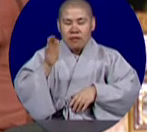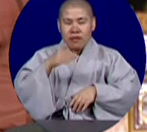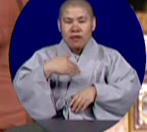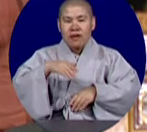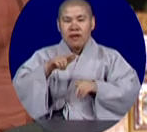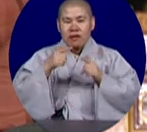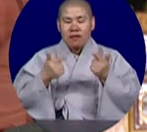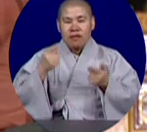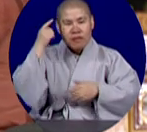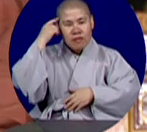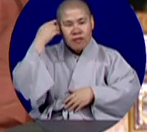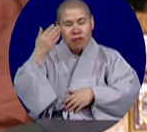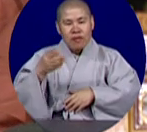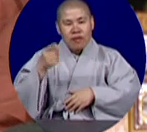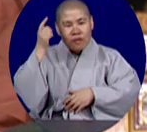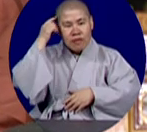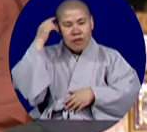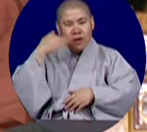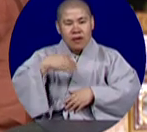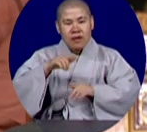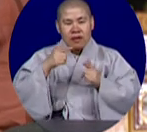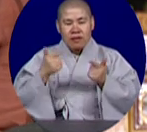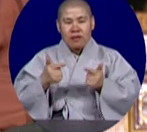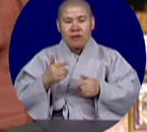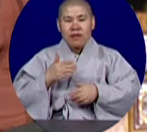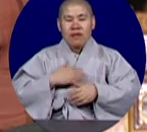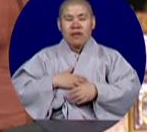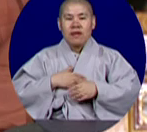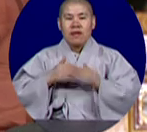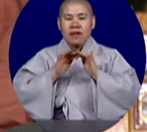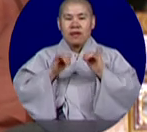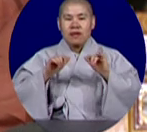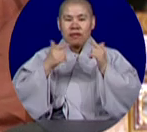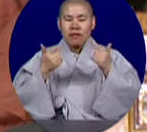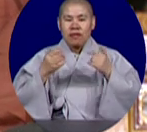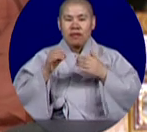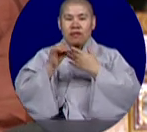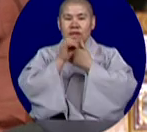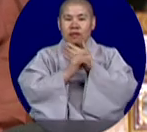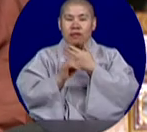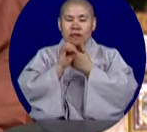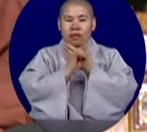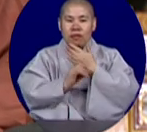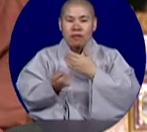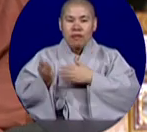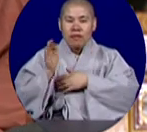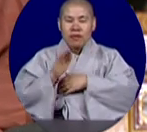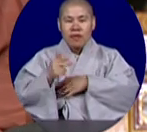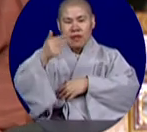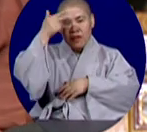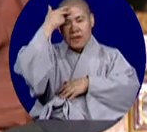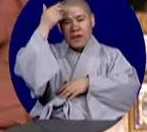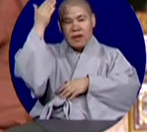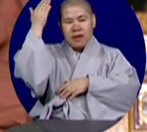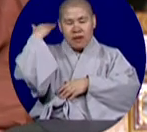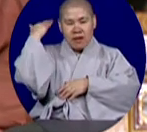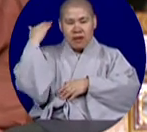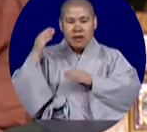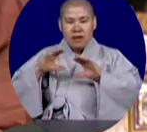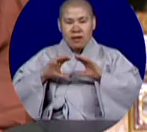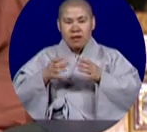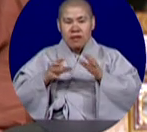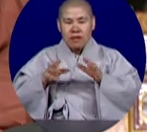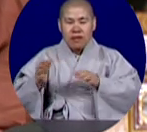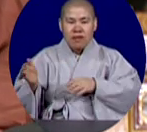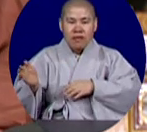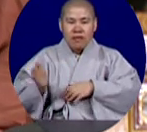물었어. 너희는 왜 안 가냐고. 그러니까 나는 사실 사람이 아니고 여우인데 내가 옛날 세상부터 나도